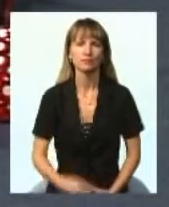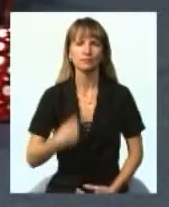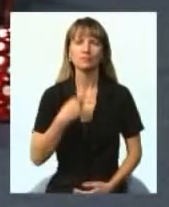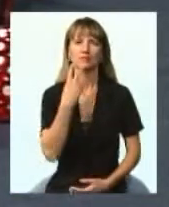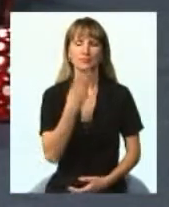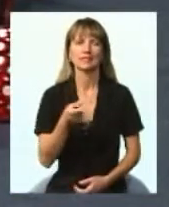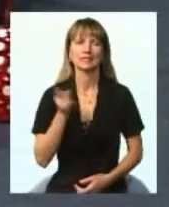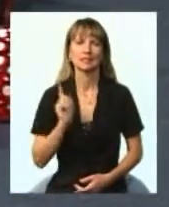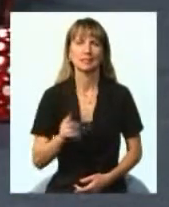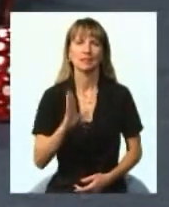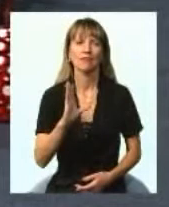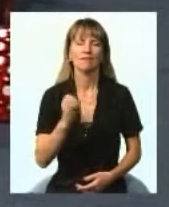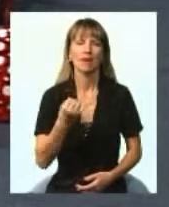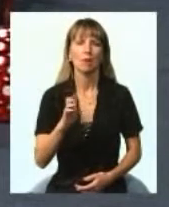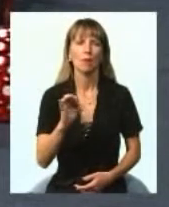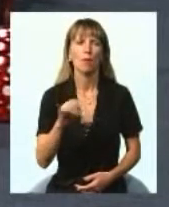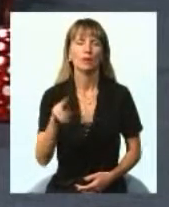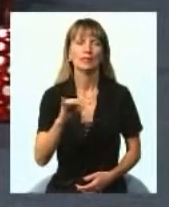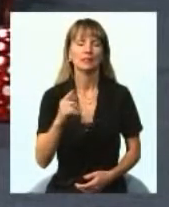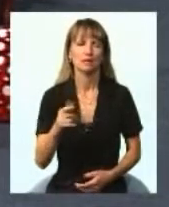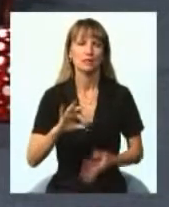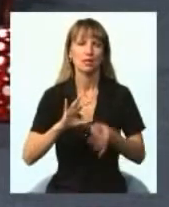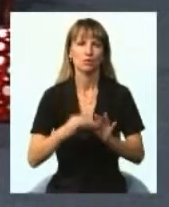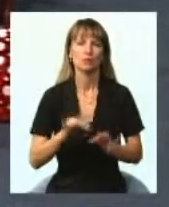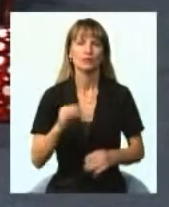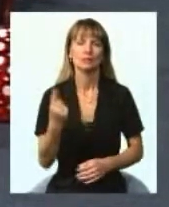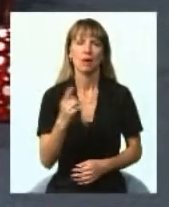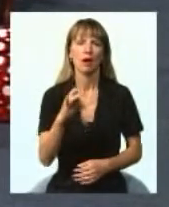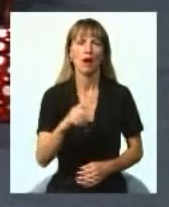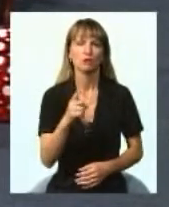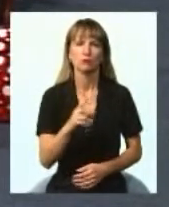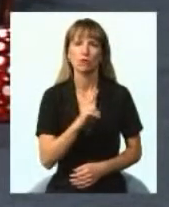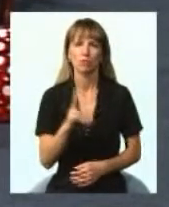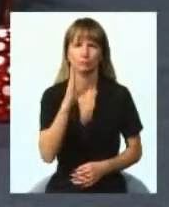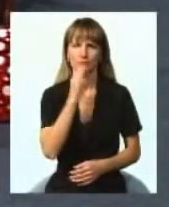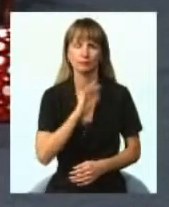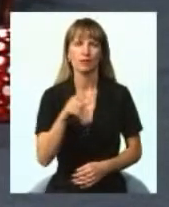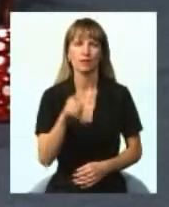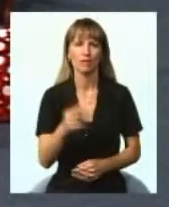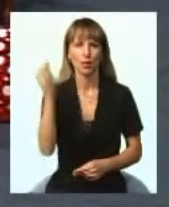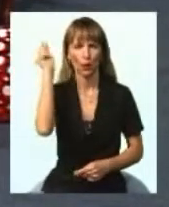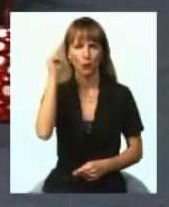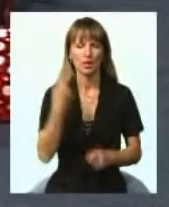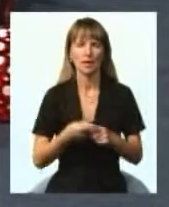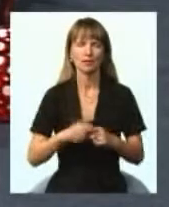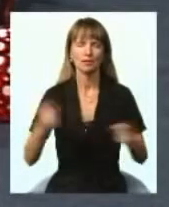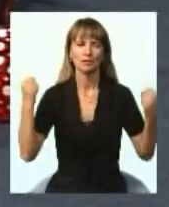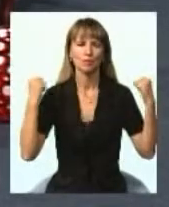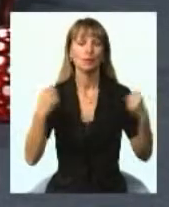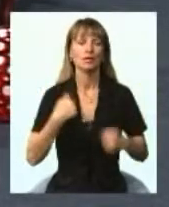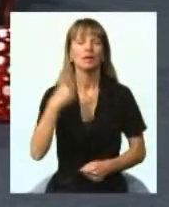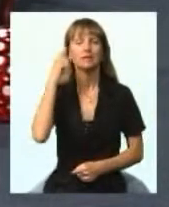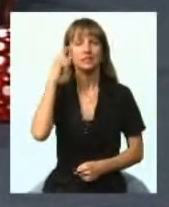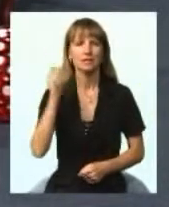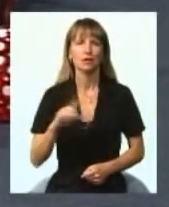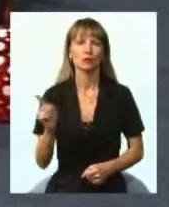Бачимо, дійсно, вейкбординг дуже складний і з першого разу, мабуть, нікого не вдасться його опанувати, цей вид спорту. Втім, я знаю,